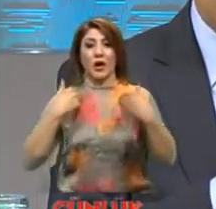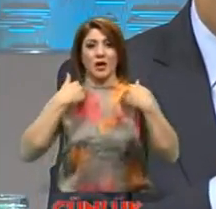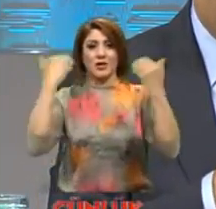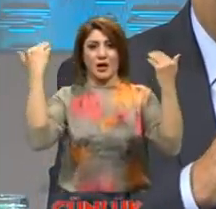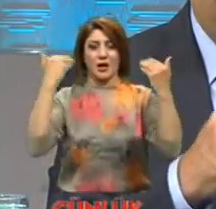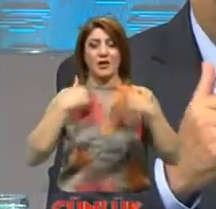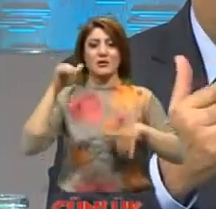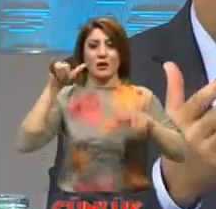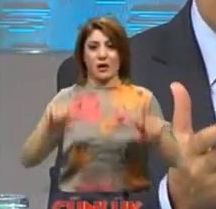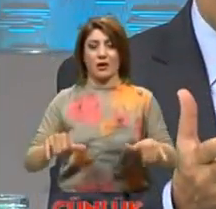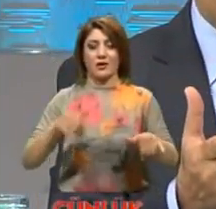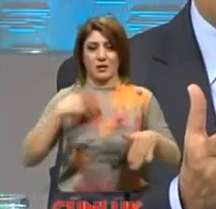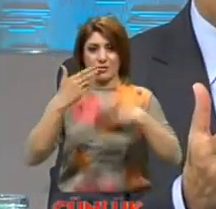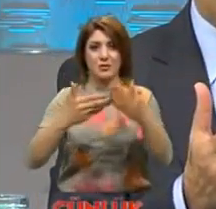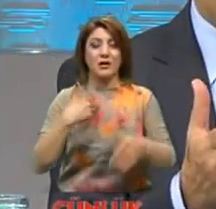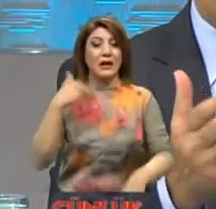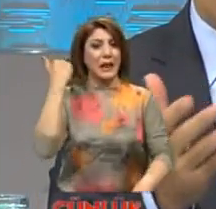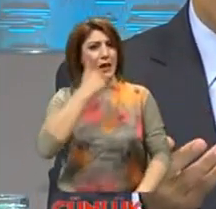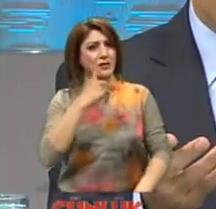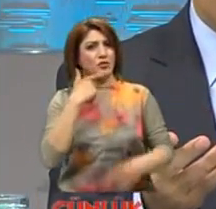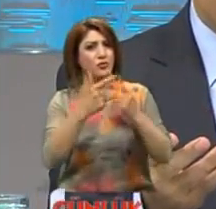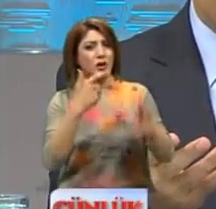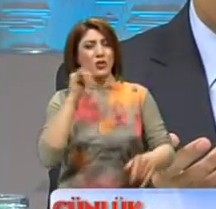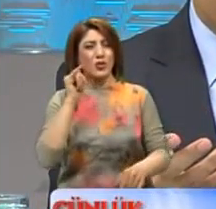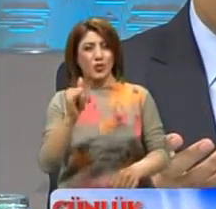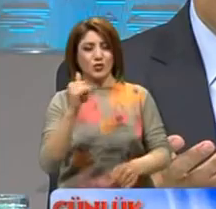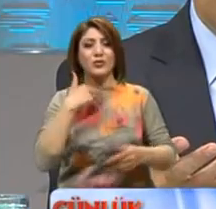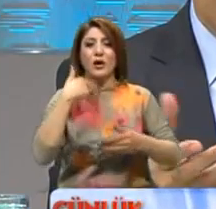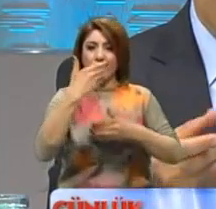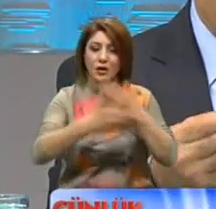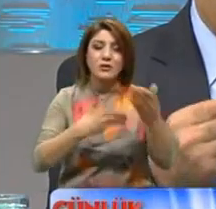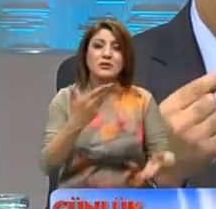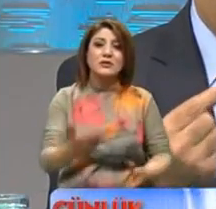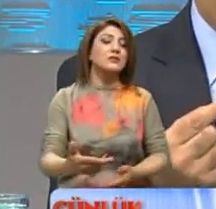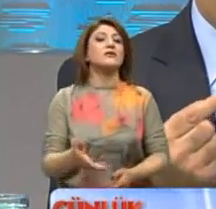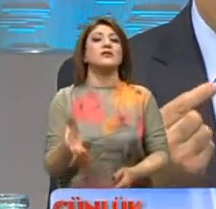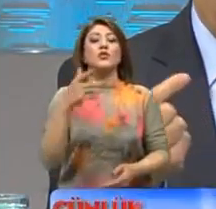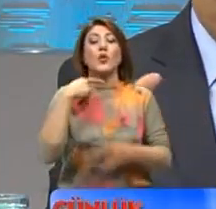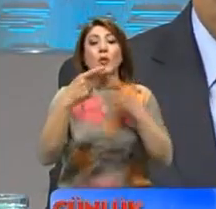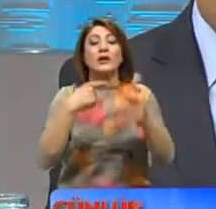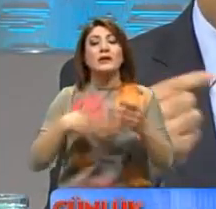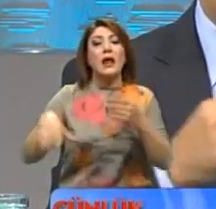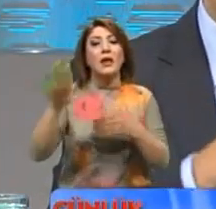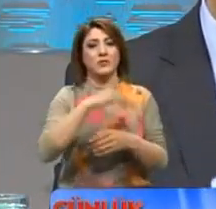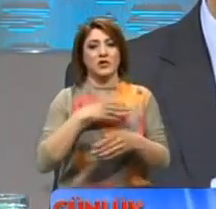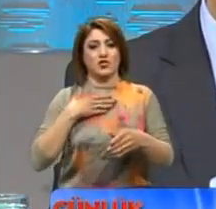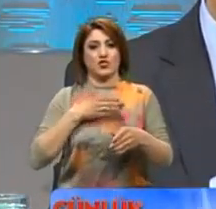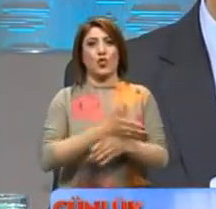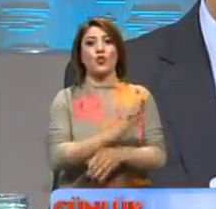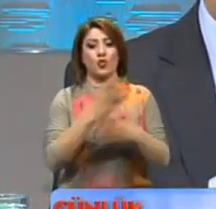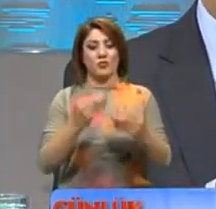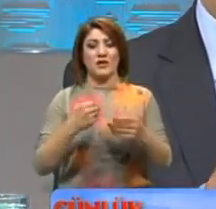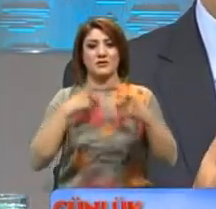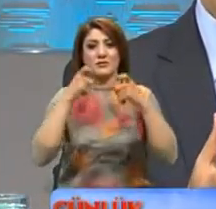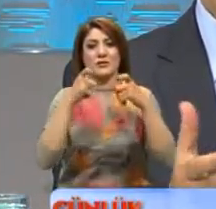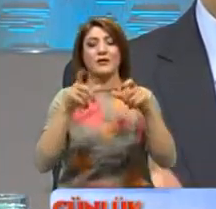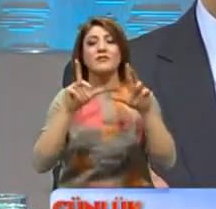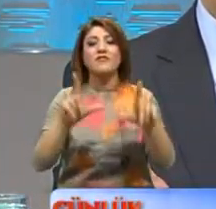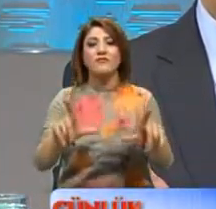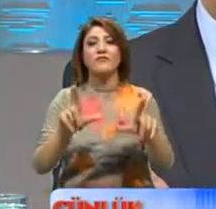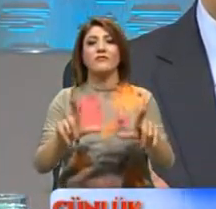hakkaniyeti anlatırsanız, yalan söylemenin kötü olduğunu o çocuklara anlatırsanız, söylediğiniz her sözün doğru olmasına dikkat etmez misiniz? Kesinlikle.